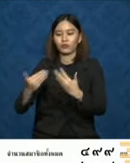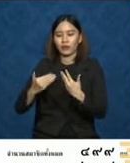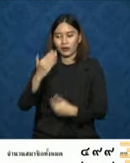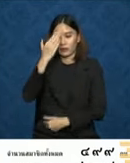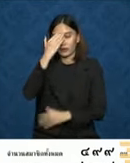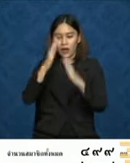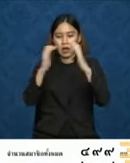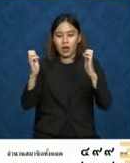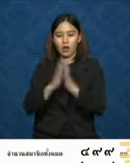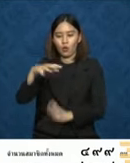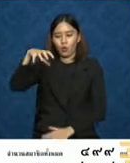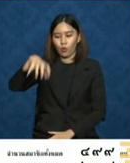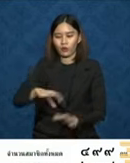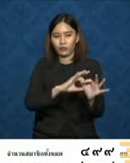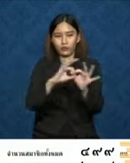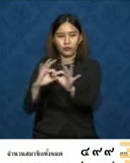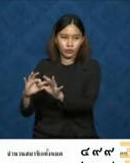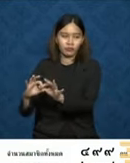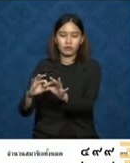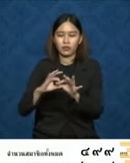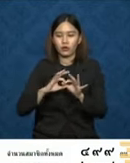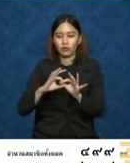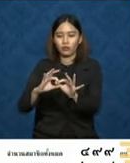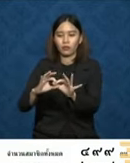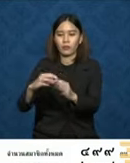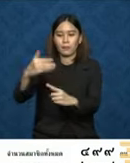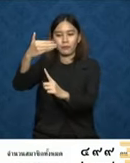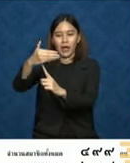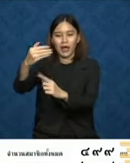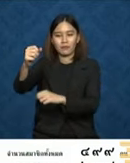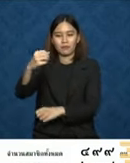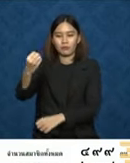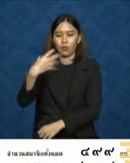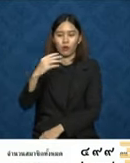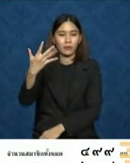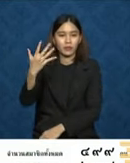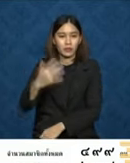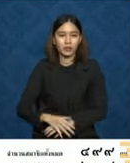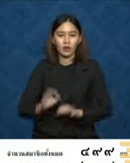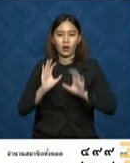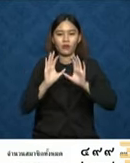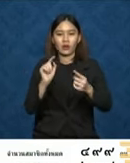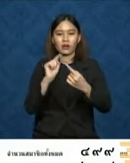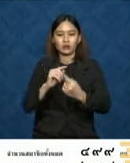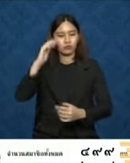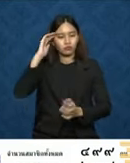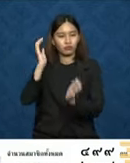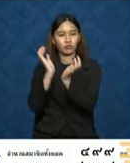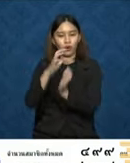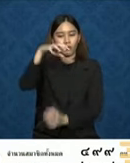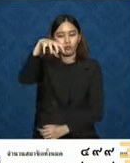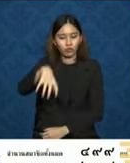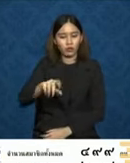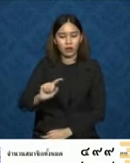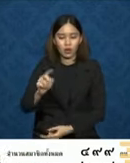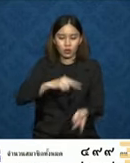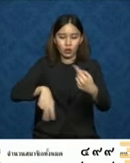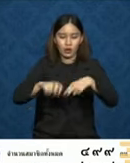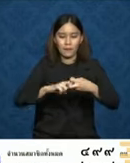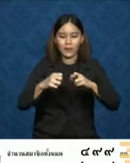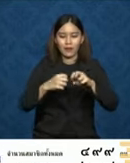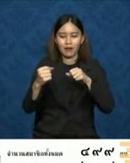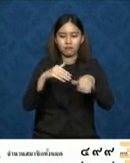หน้าวัดดอนเมืองเนี่ยจนถึงจุดสิ้นสุดก็ไม่มีการติดป้ายประกาศนอกจากนี้นะครับยังฝากไปถึงสนดอนเมืองและเทศกิจนะครับในการดูแลปัญหาการ